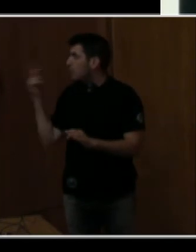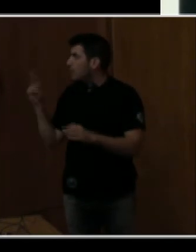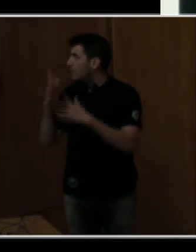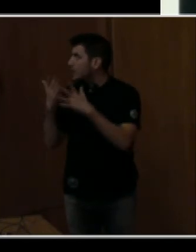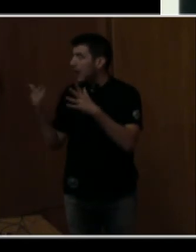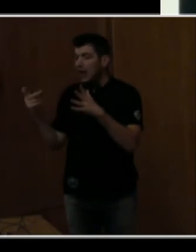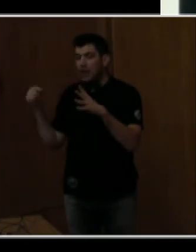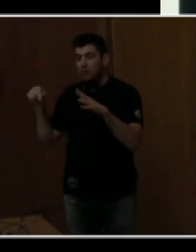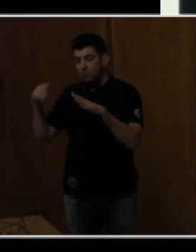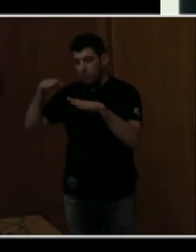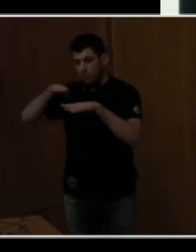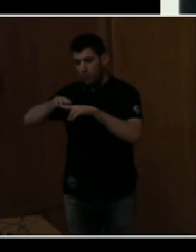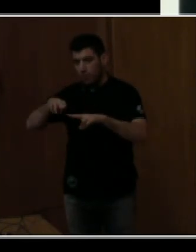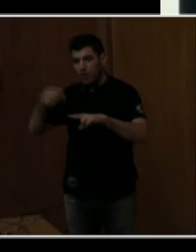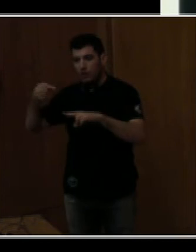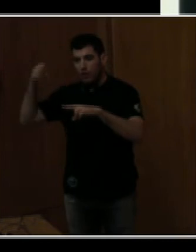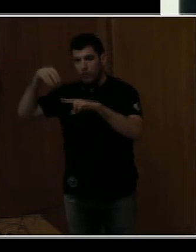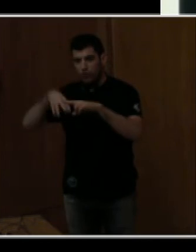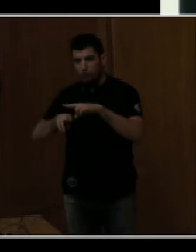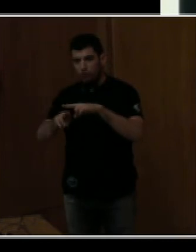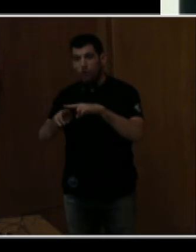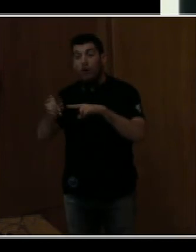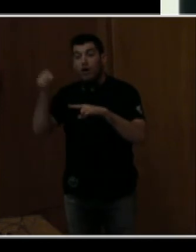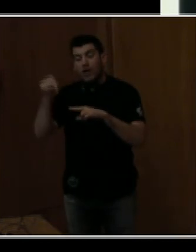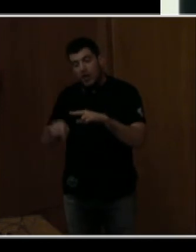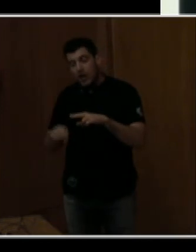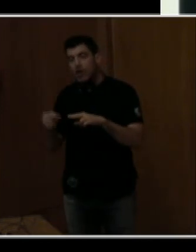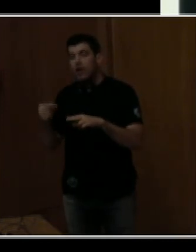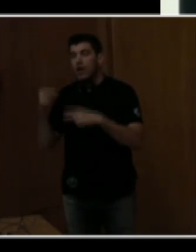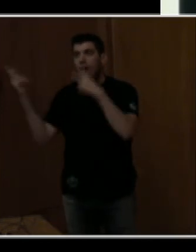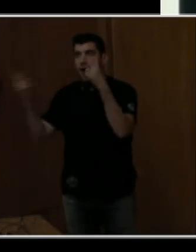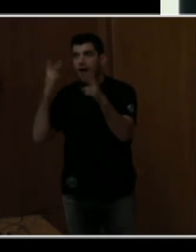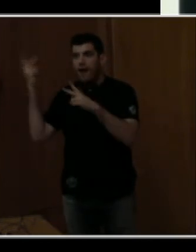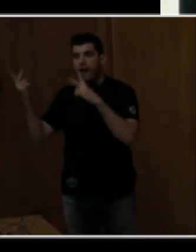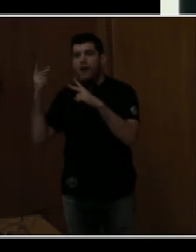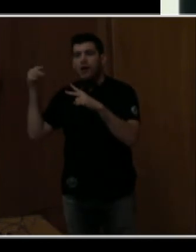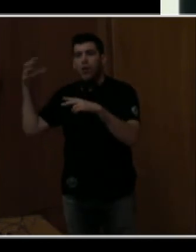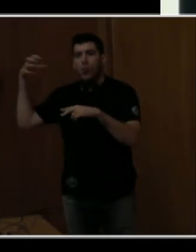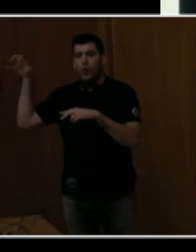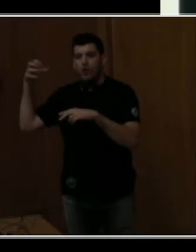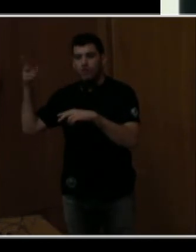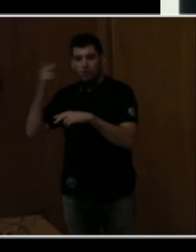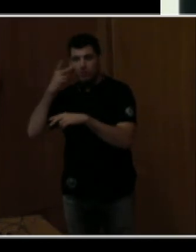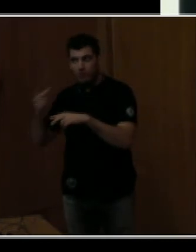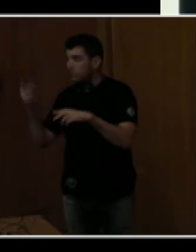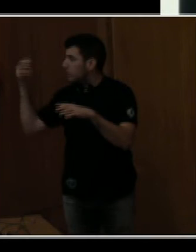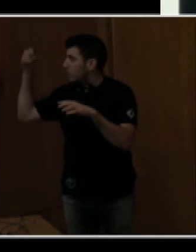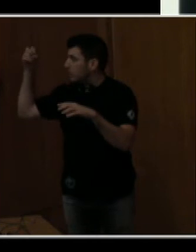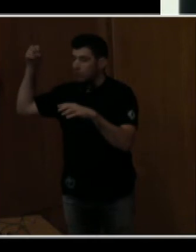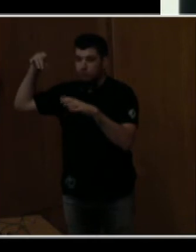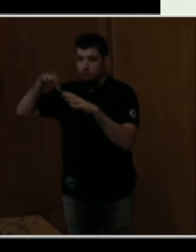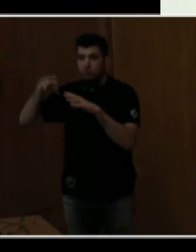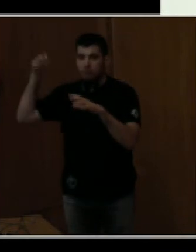που περνάει από μέσα το φως, είτε γίνεται μέσω του αέρα, όπως βλέπετε αυτό το δορυφόρο, να επικοινωνεί με το σταθμό βάσης του στη γη.